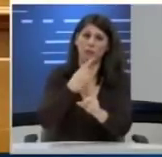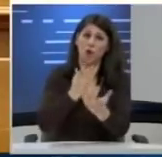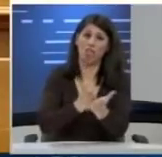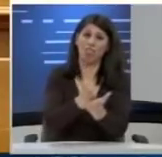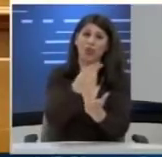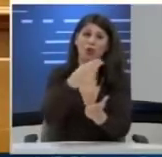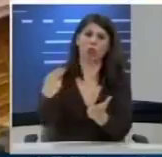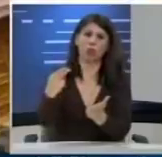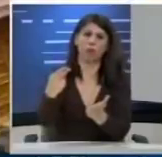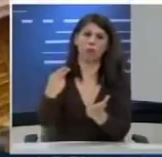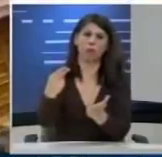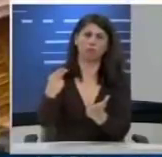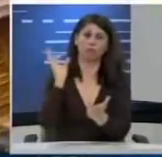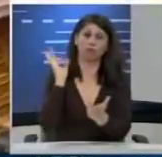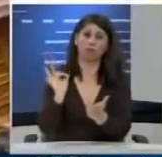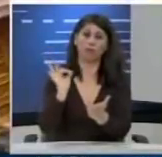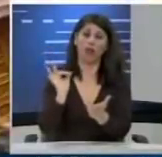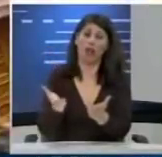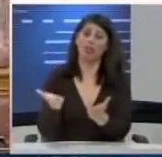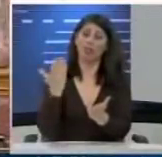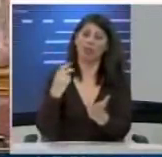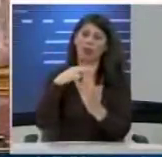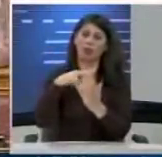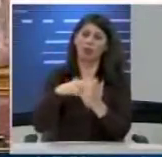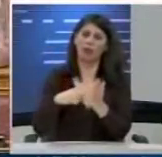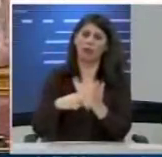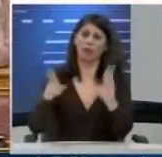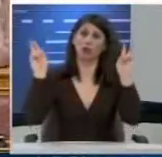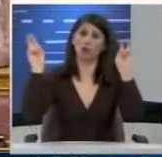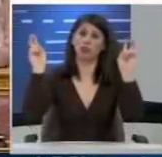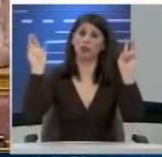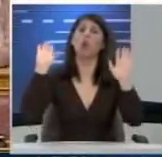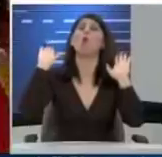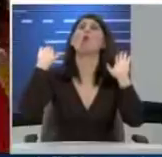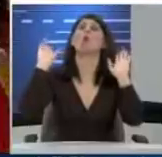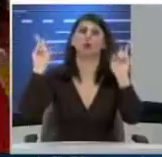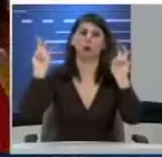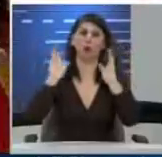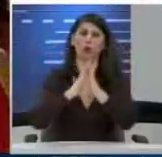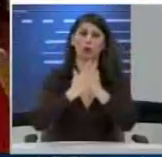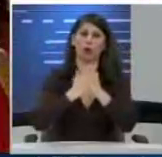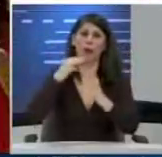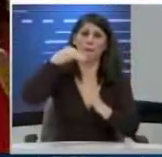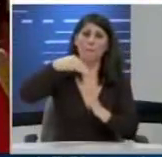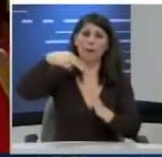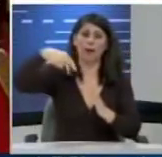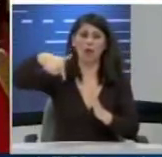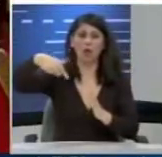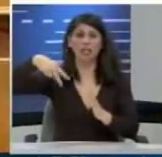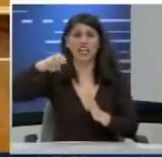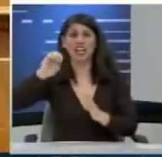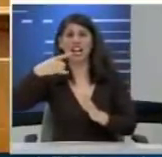βεβαίως δεν θα έχετε διαβάσει τον τίτλο, ούτε καν τον τίτλο του βιβλίου του Μανώλη του Γλέζου, που